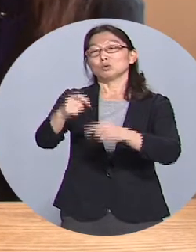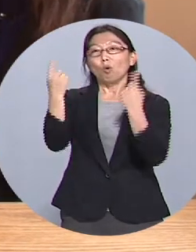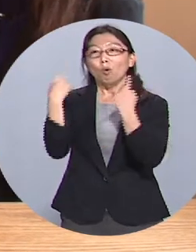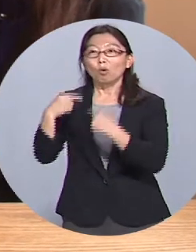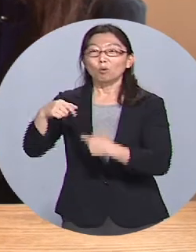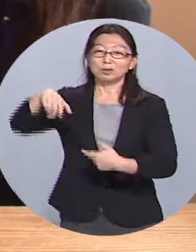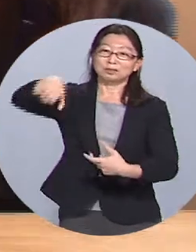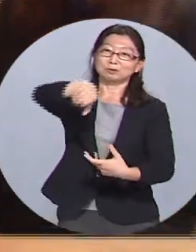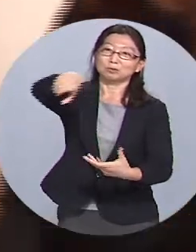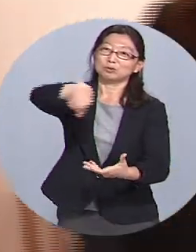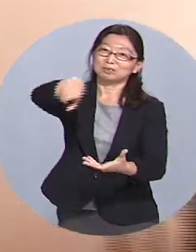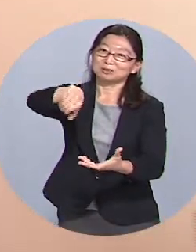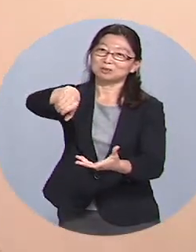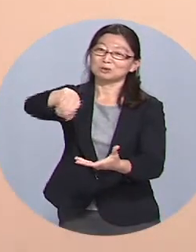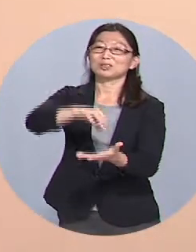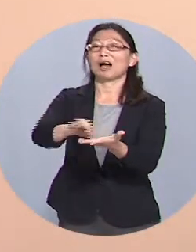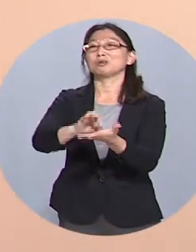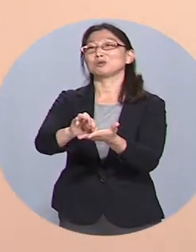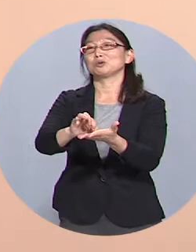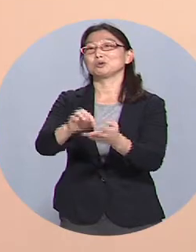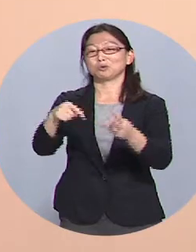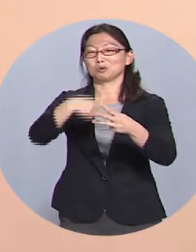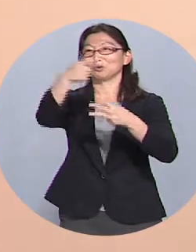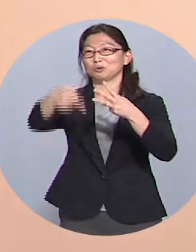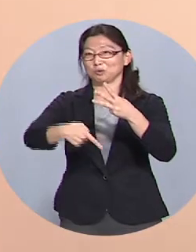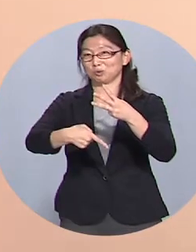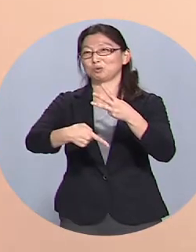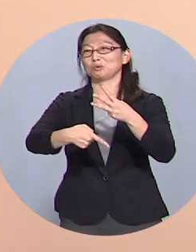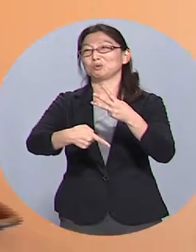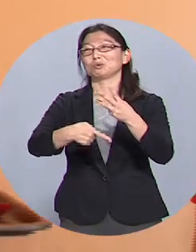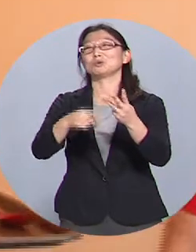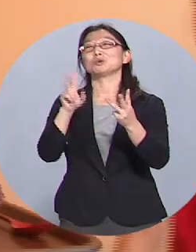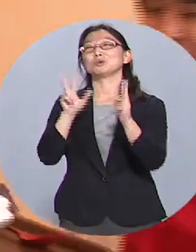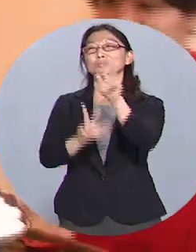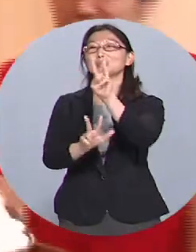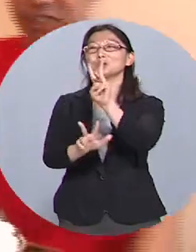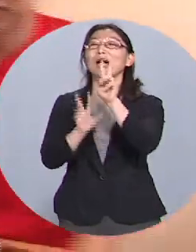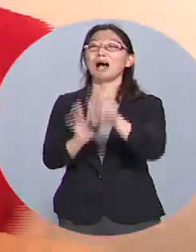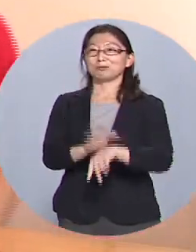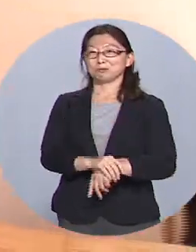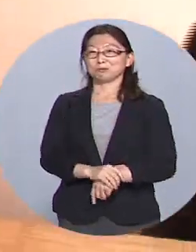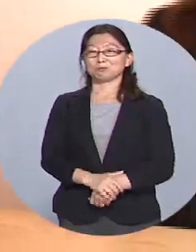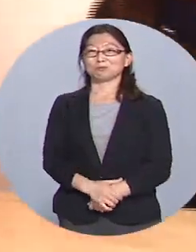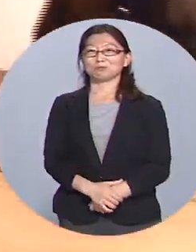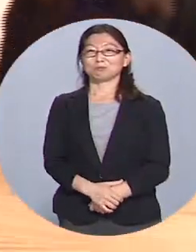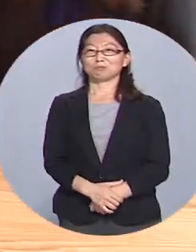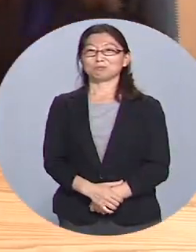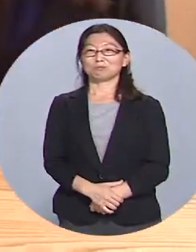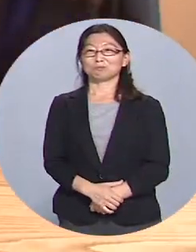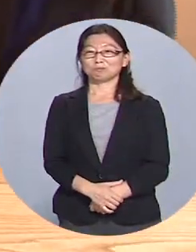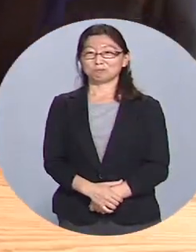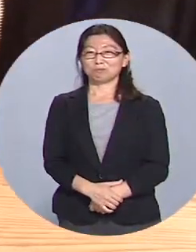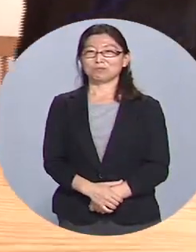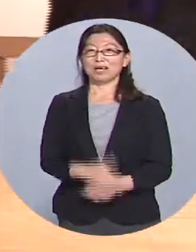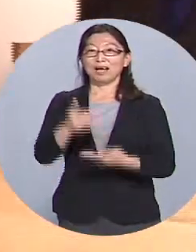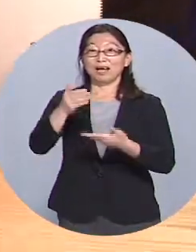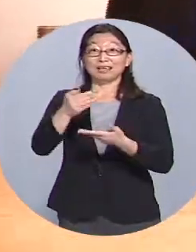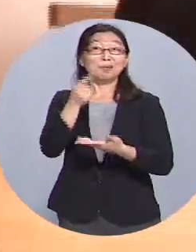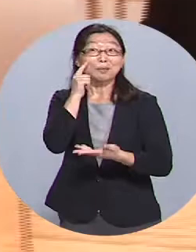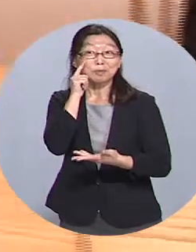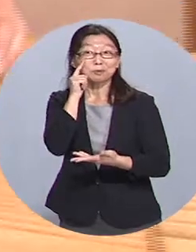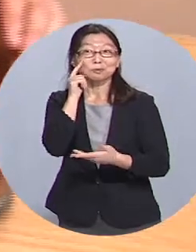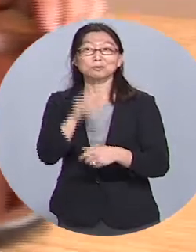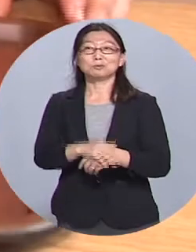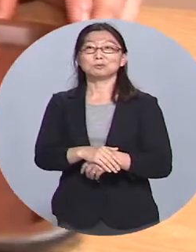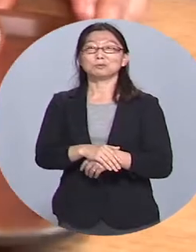使っていることになります。 何ですかその幸せの3点セットは。 早速こちらのお店の雪くまゴン